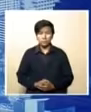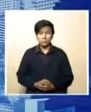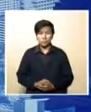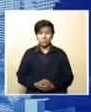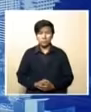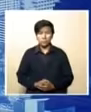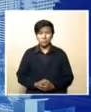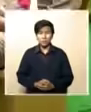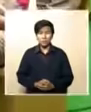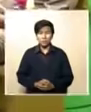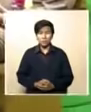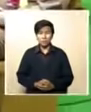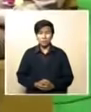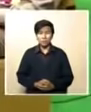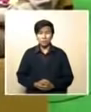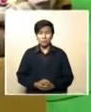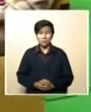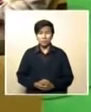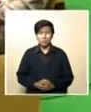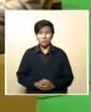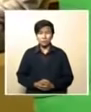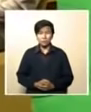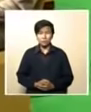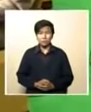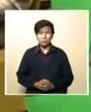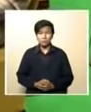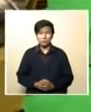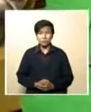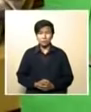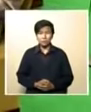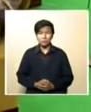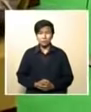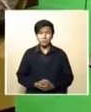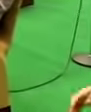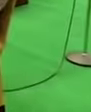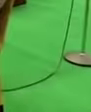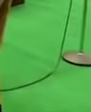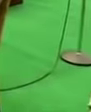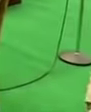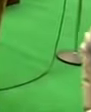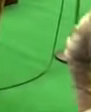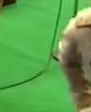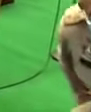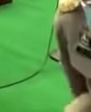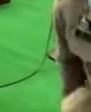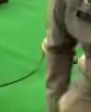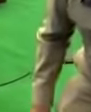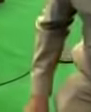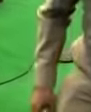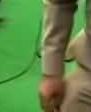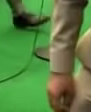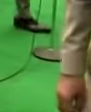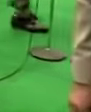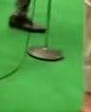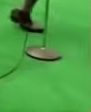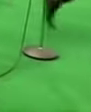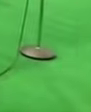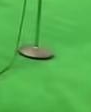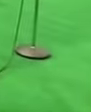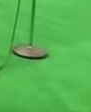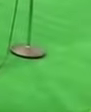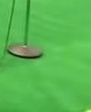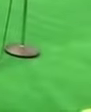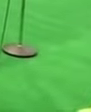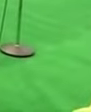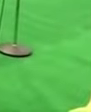สื่อสารต่างๆนะคะจะได้เข้าใจการทำงานของภาครัฐมากยิ่งขึ้นเรียนเชิญค่ะ